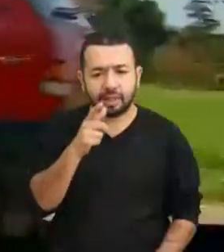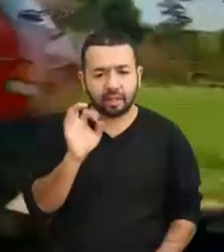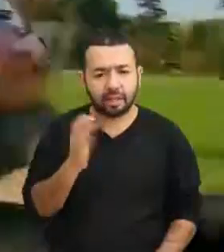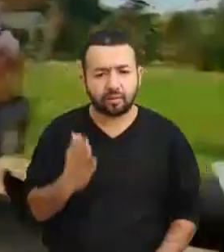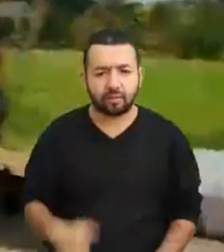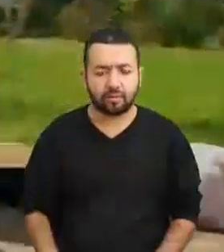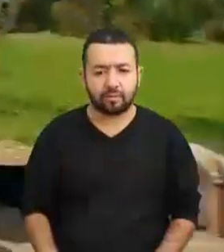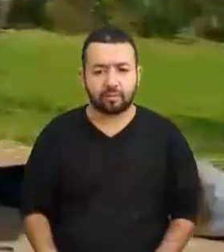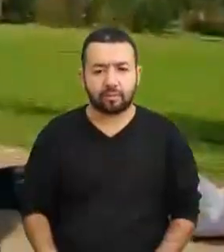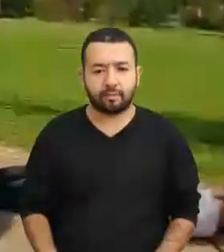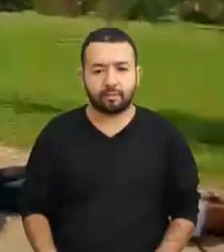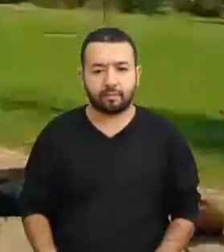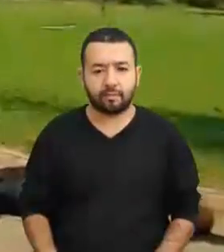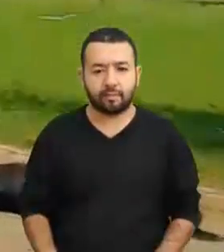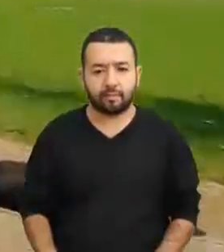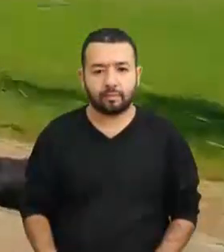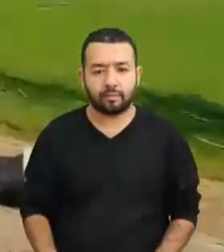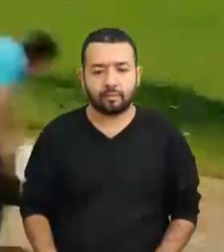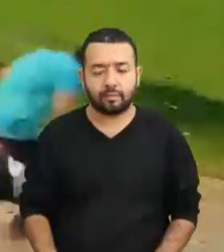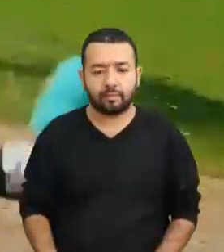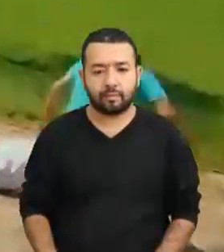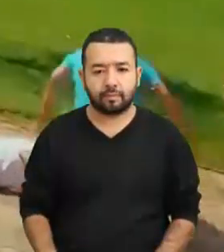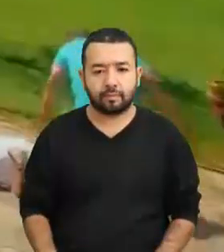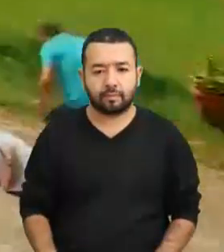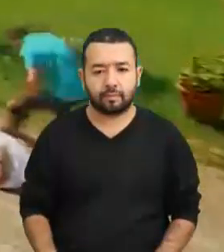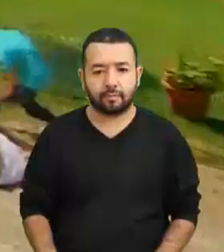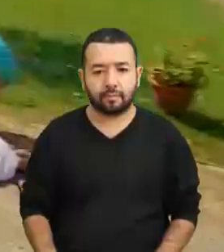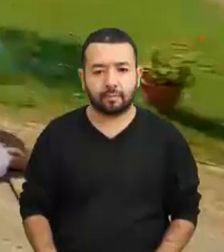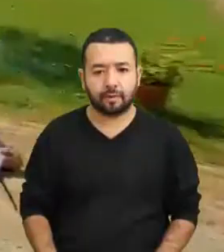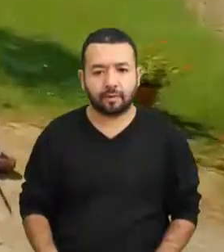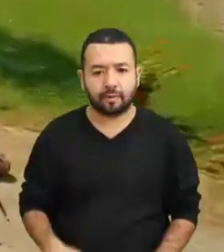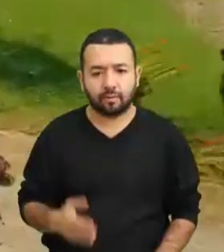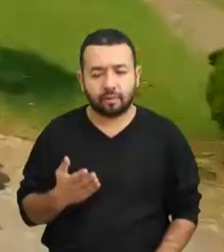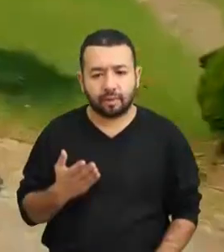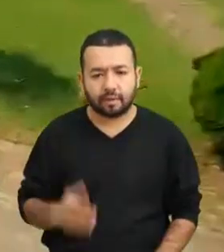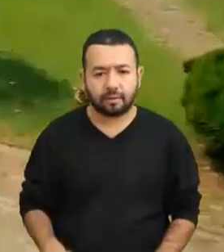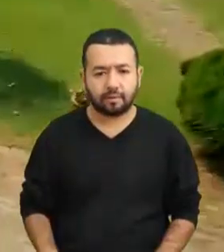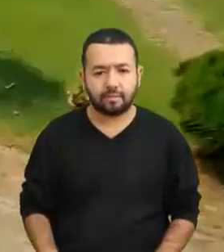yatıyor. Nurhan panikle yanına geldi. Anam! Timuçin mi?